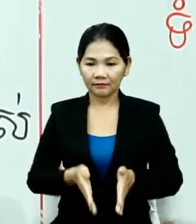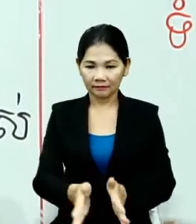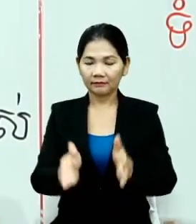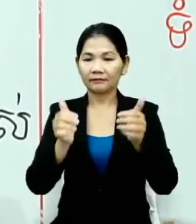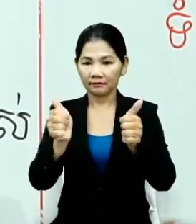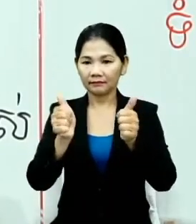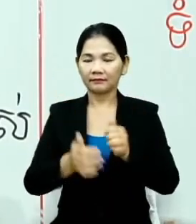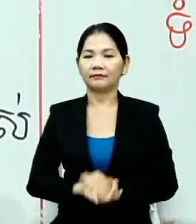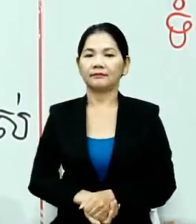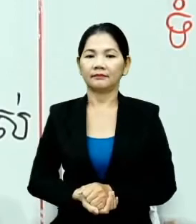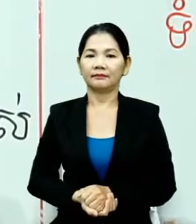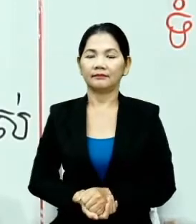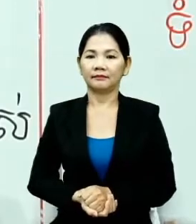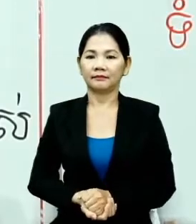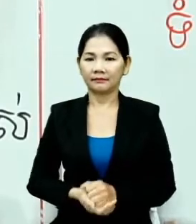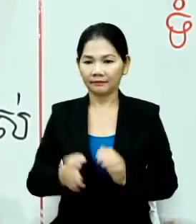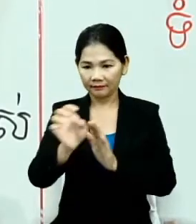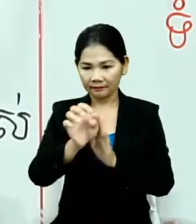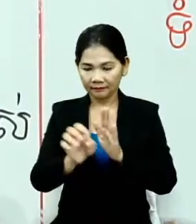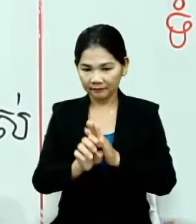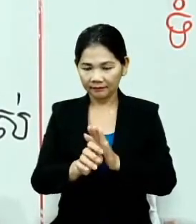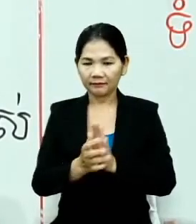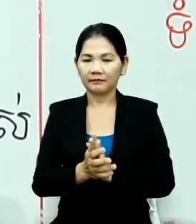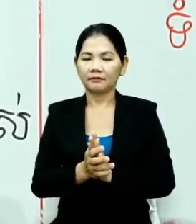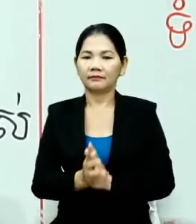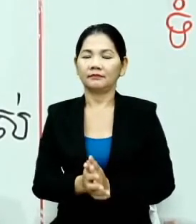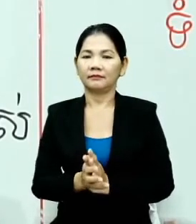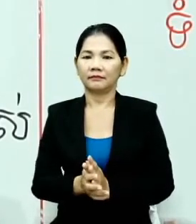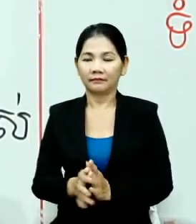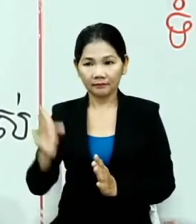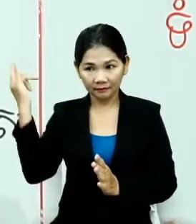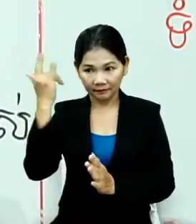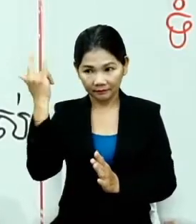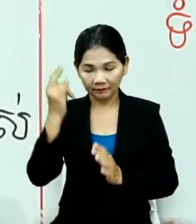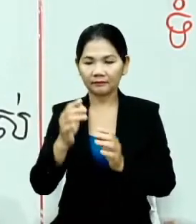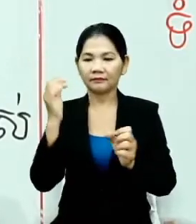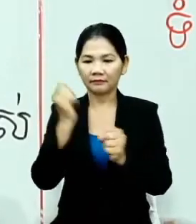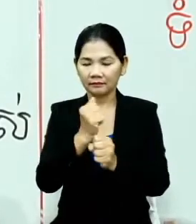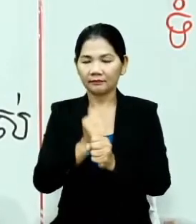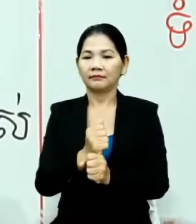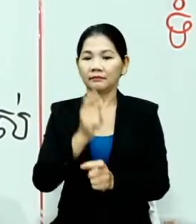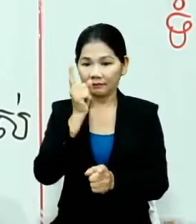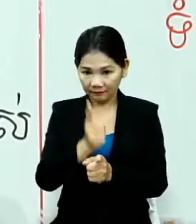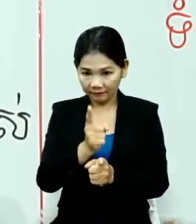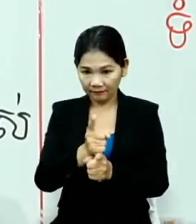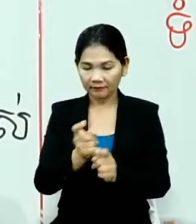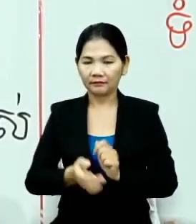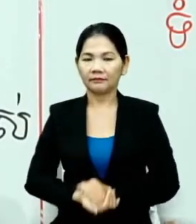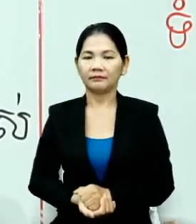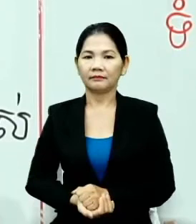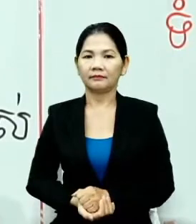lọ chắp bắp bỏ đáy oi bỏ bớt trăm trời mì